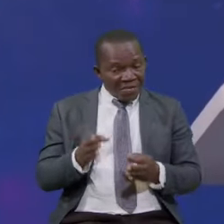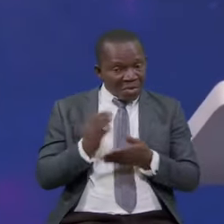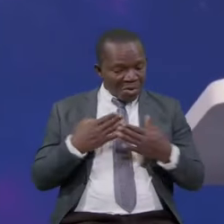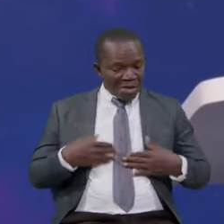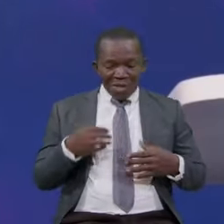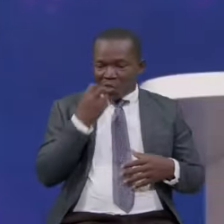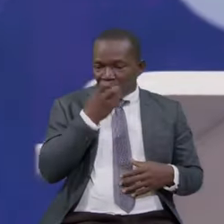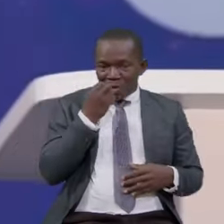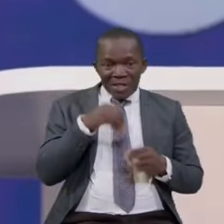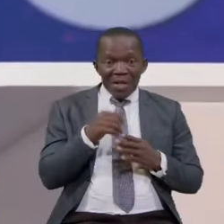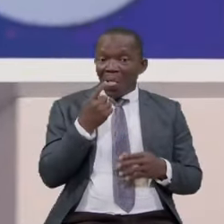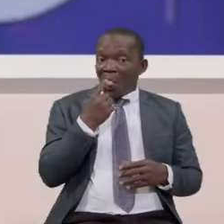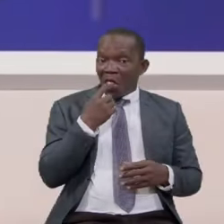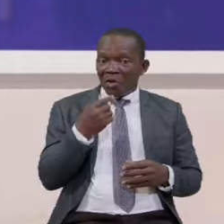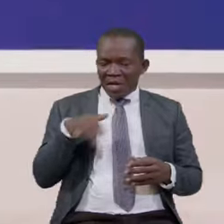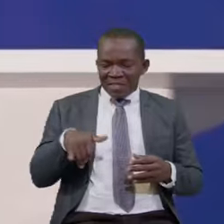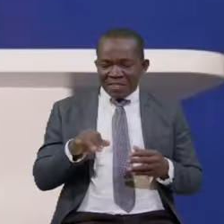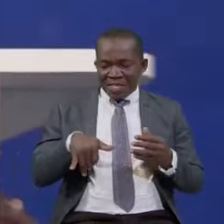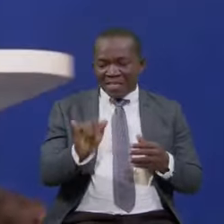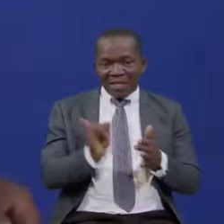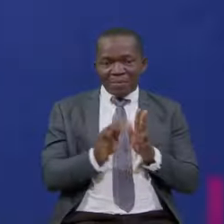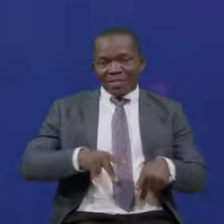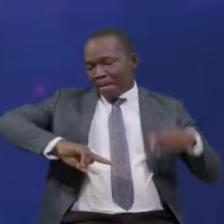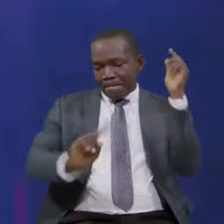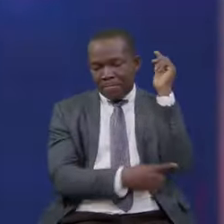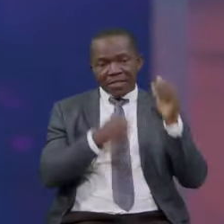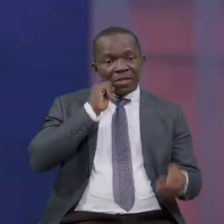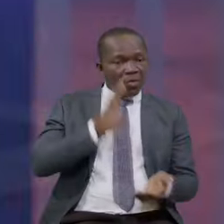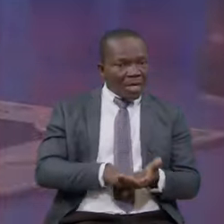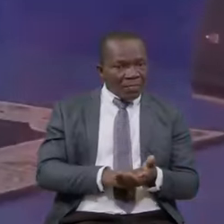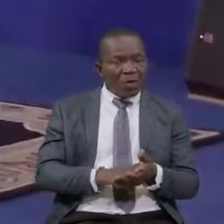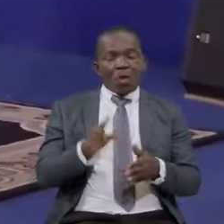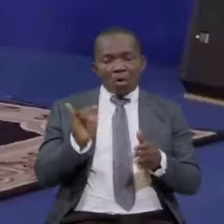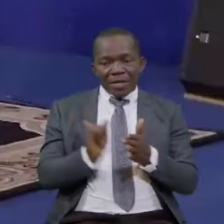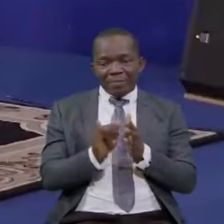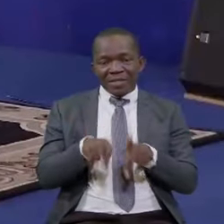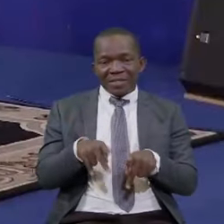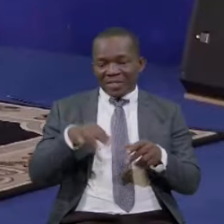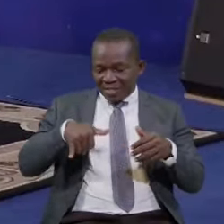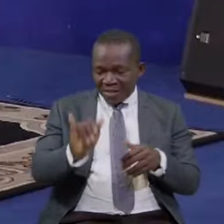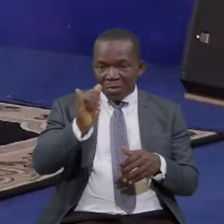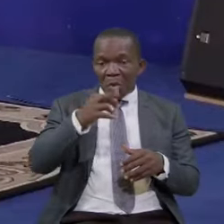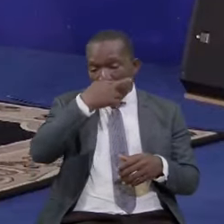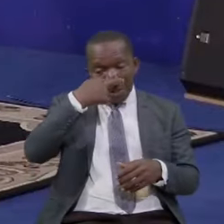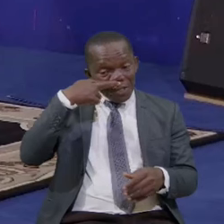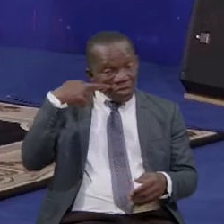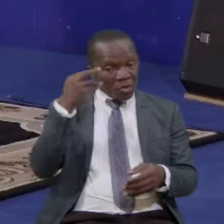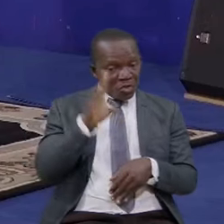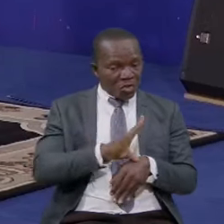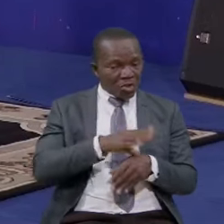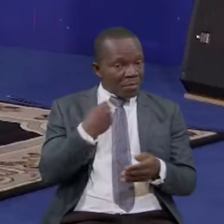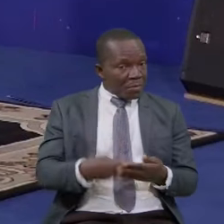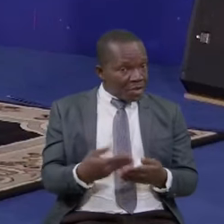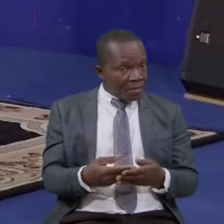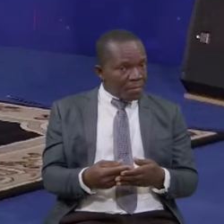voles l'argent de l'église tu parles en langue et tu fais des choses terribles sales